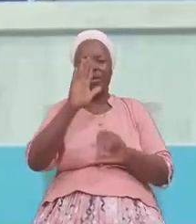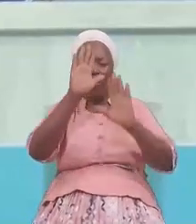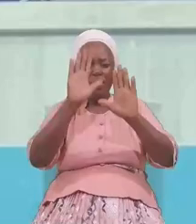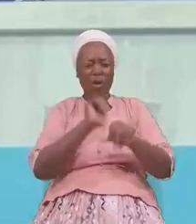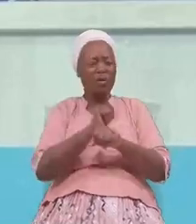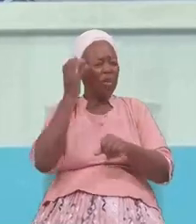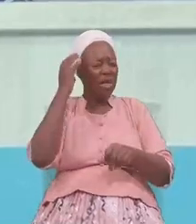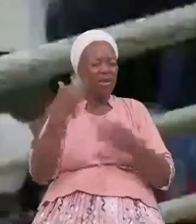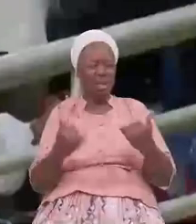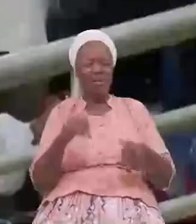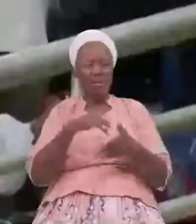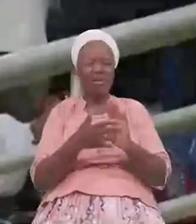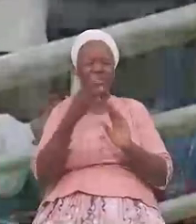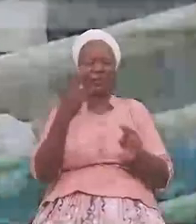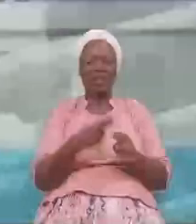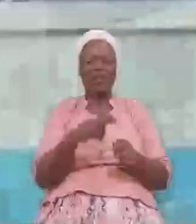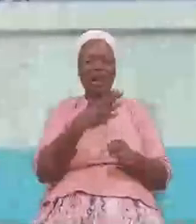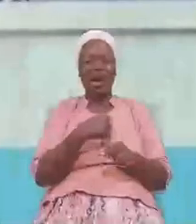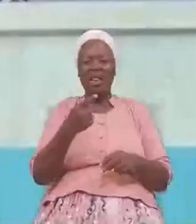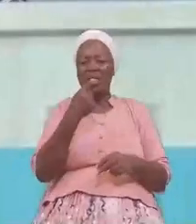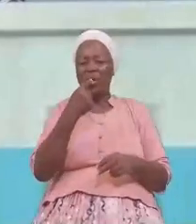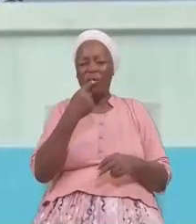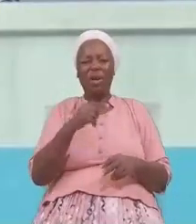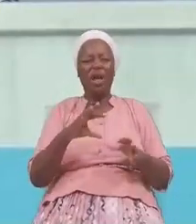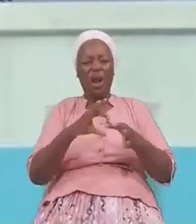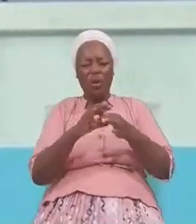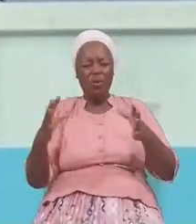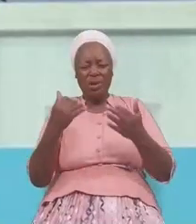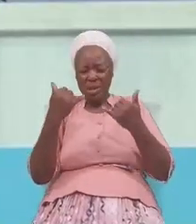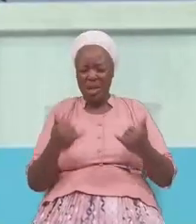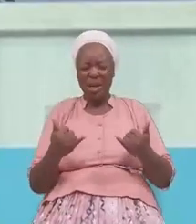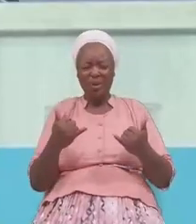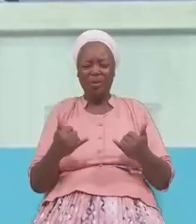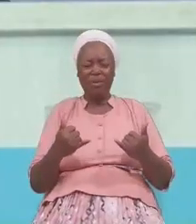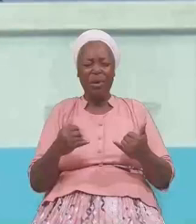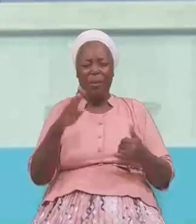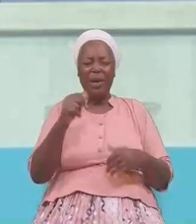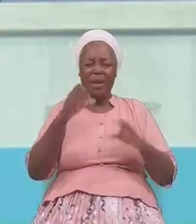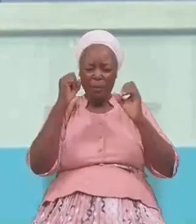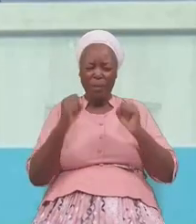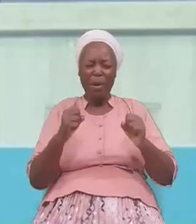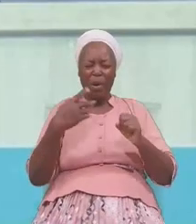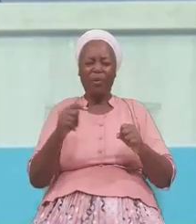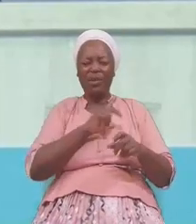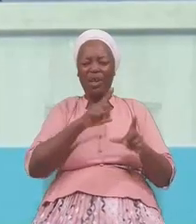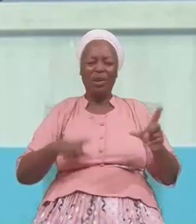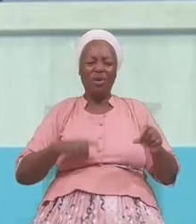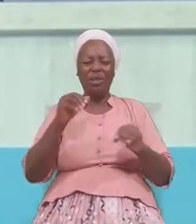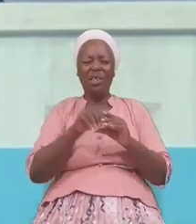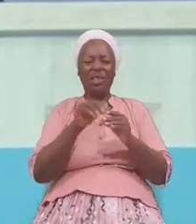d'écoute et ta langue soit déliée par la puissance du Seigneur au nom de